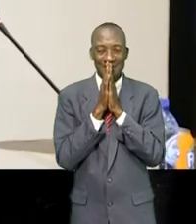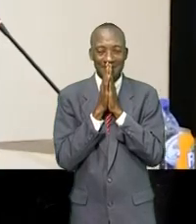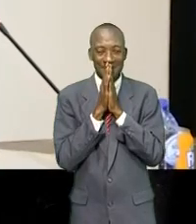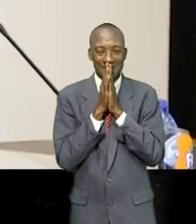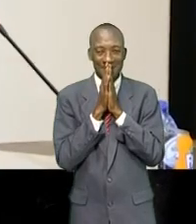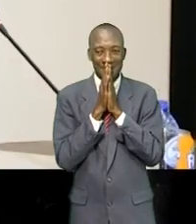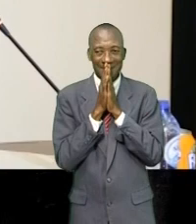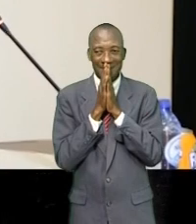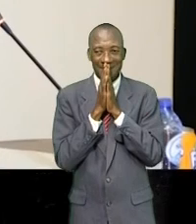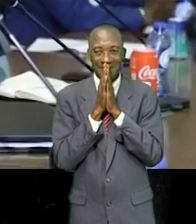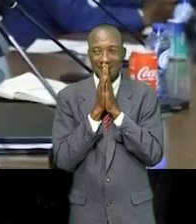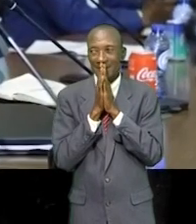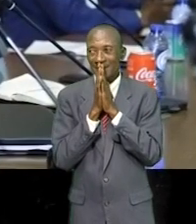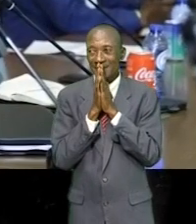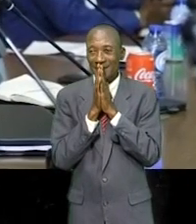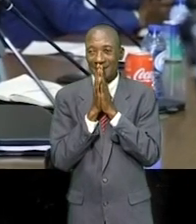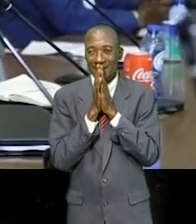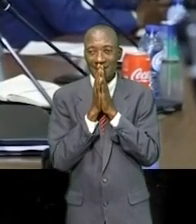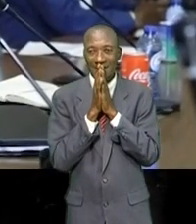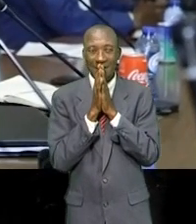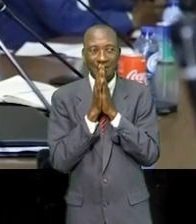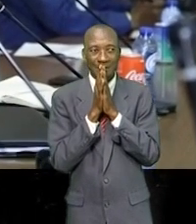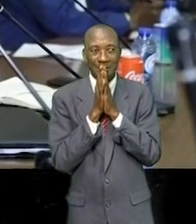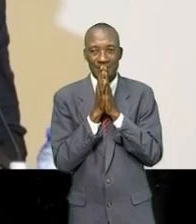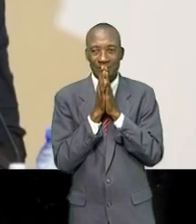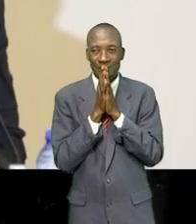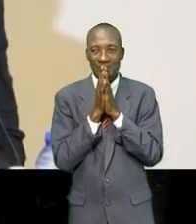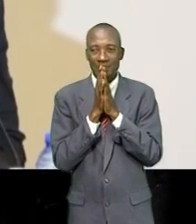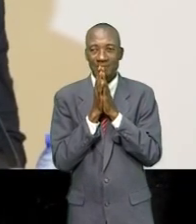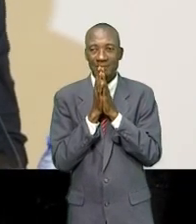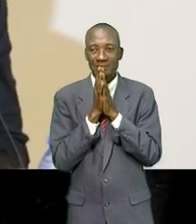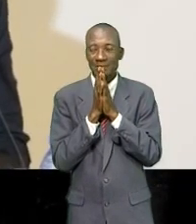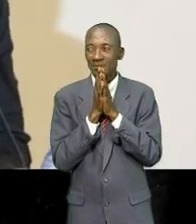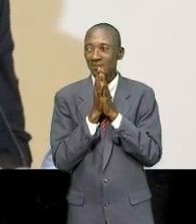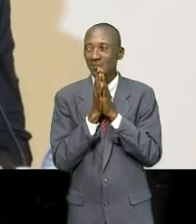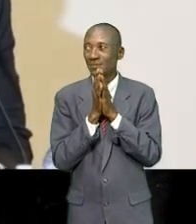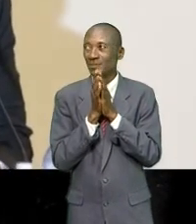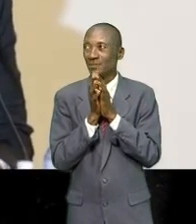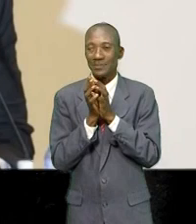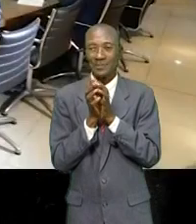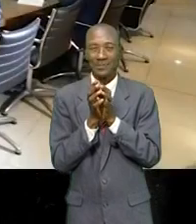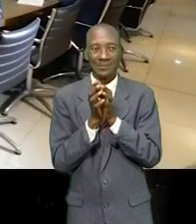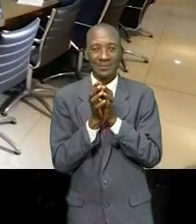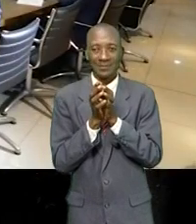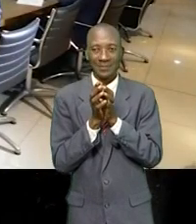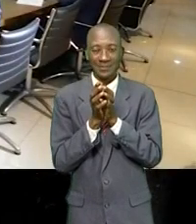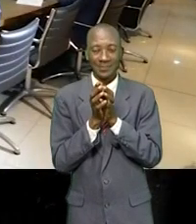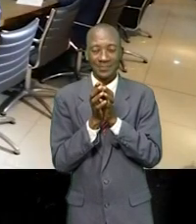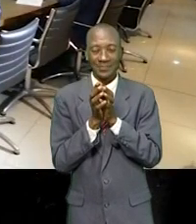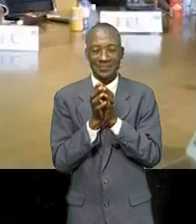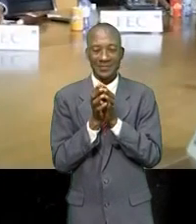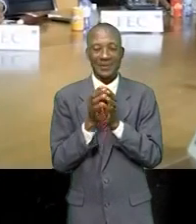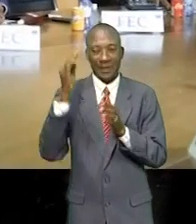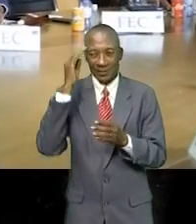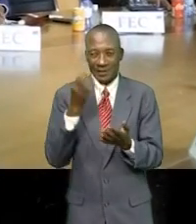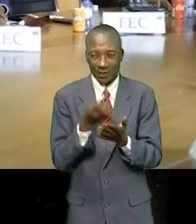du gouvernement et ce partenariat ne doit souffrir d'aucune crise de confiance. Le patron de l'économie avait en face de lui